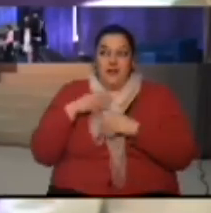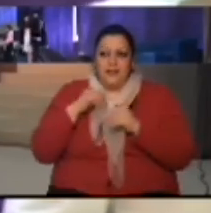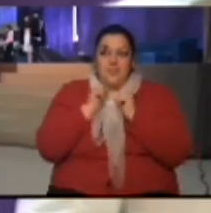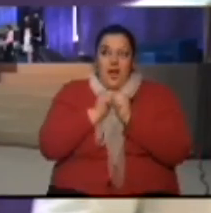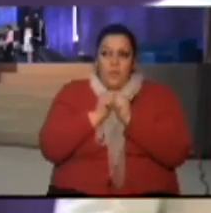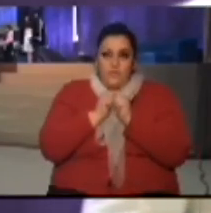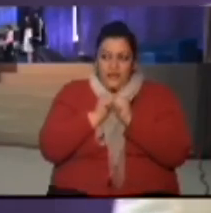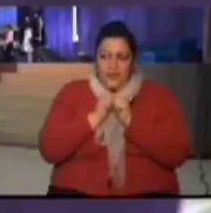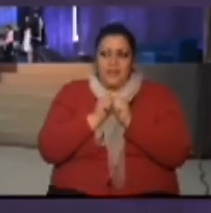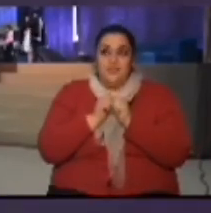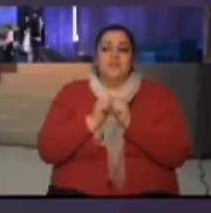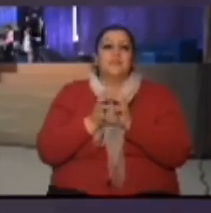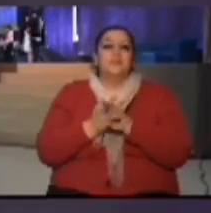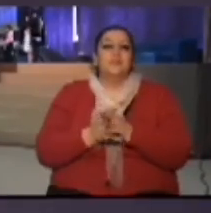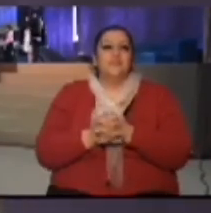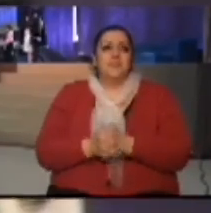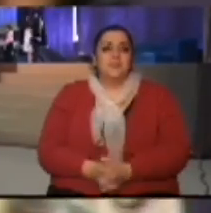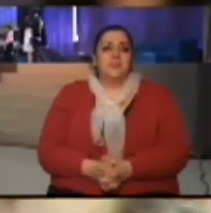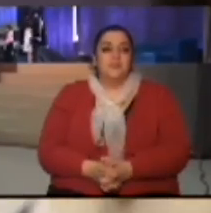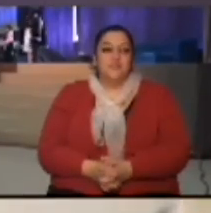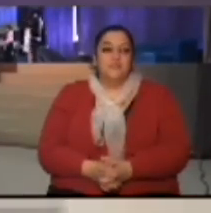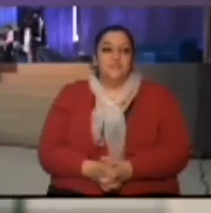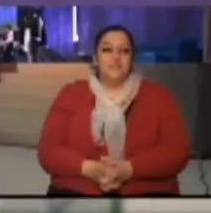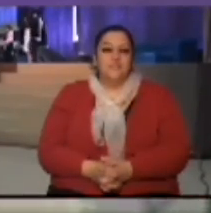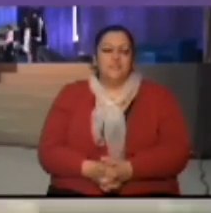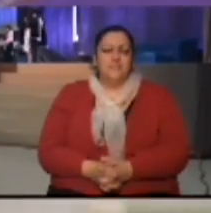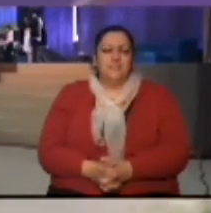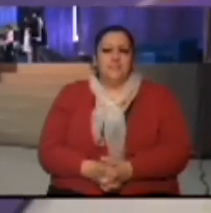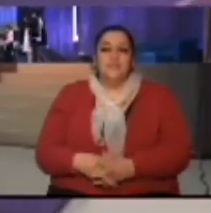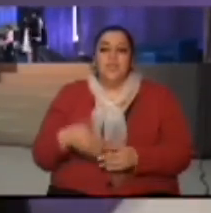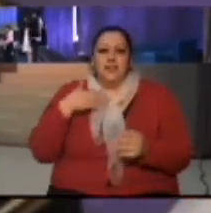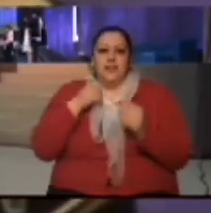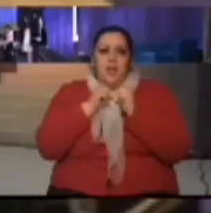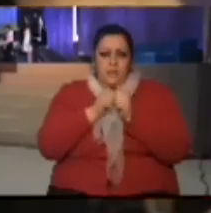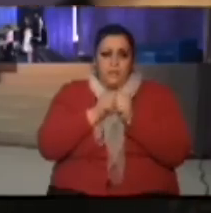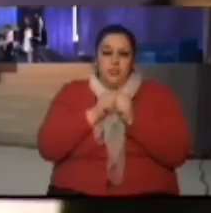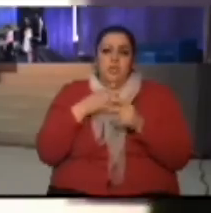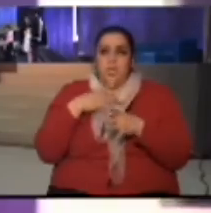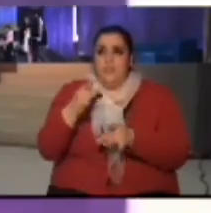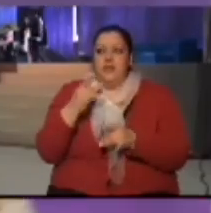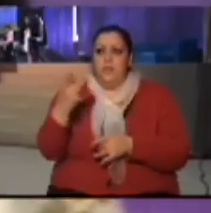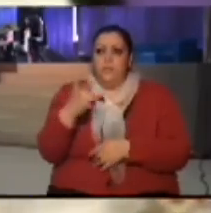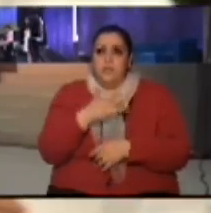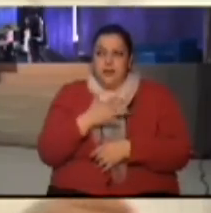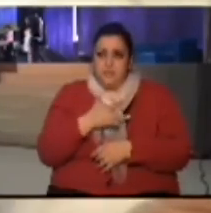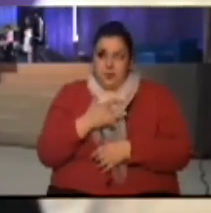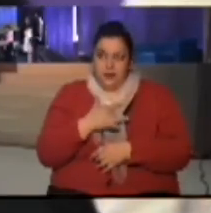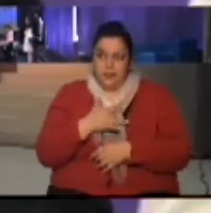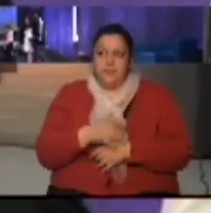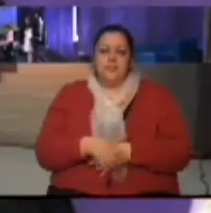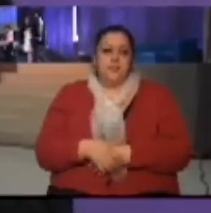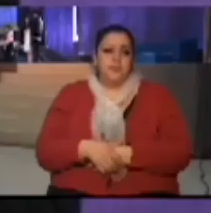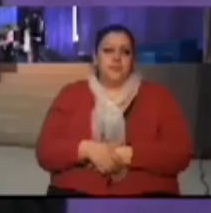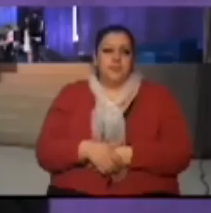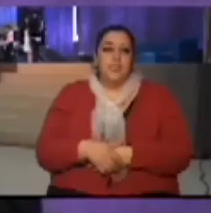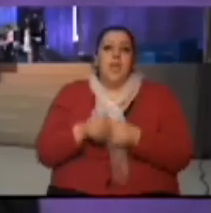միասին աղոտ կունենք մենք այսօր անելու, ու ես գիտեմ, որ ես աղոտքը կպնելույա քո սրտին, խնդրեմ մի բան իմանացի միայն,